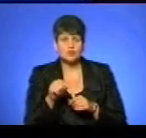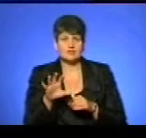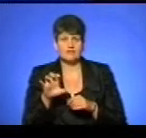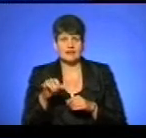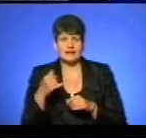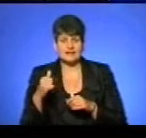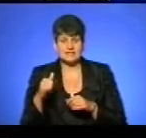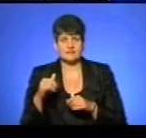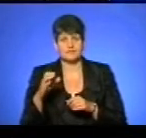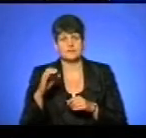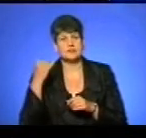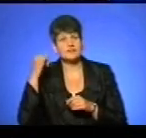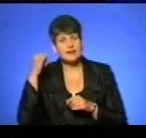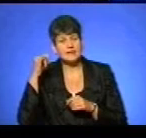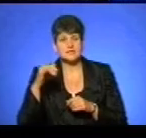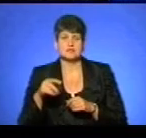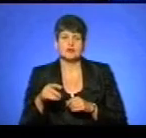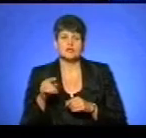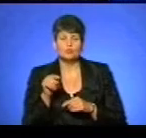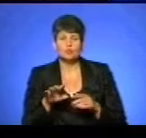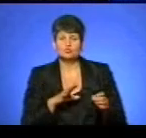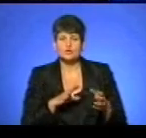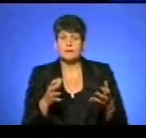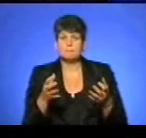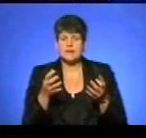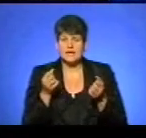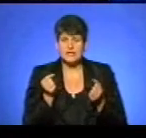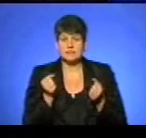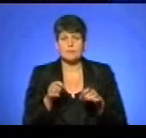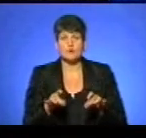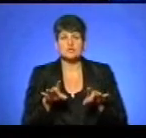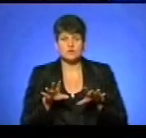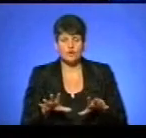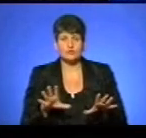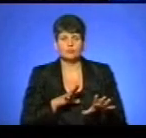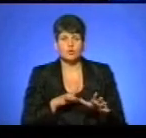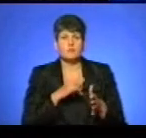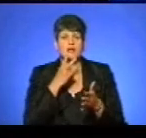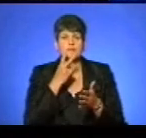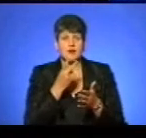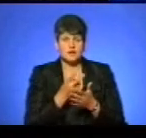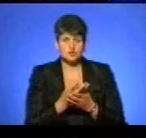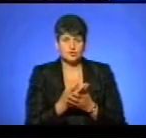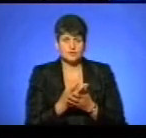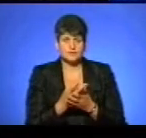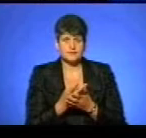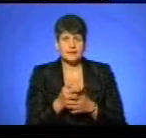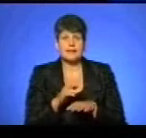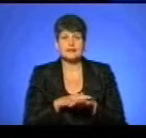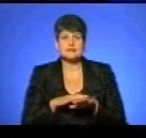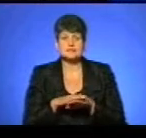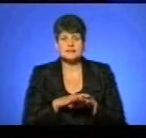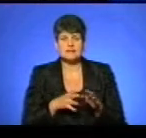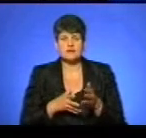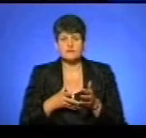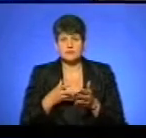напрямок скотарства. Тому була прийнята 7 лютого постанова 107, якою було передбачено для населення виплата